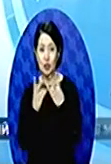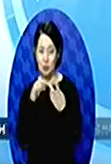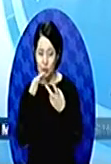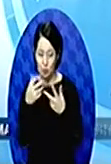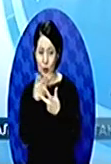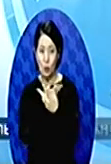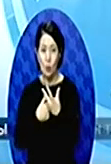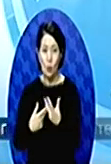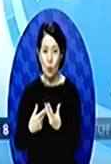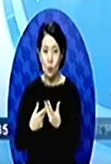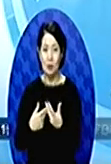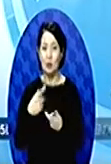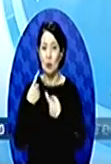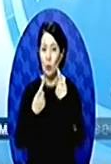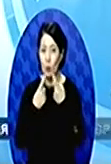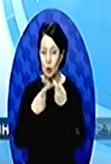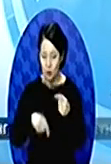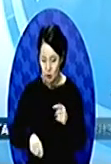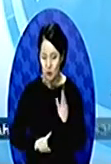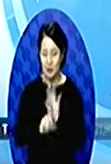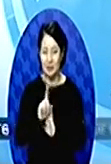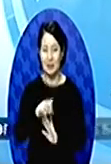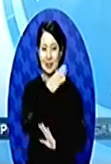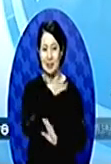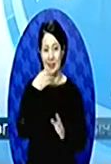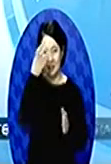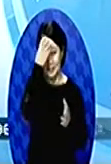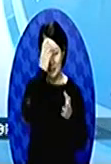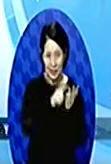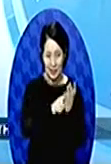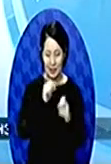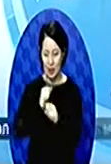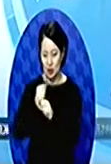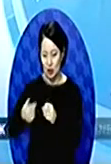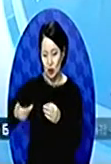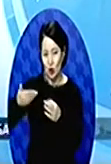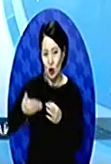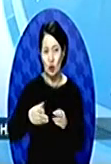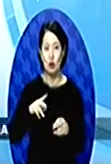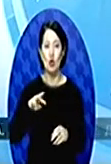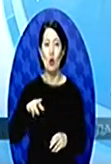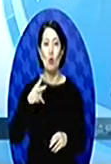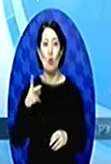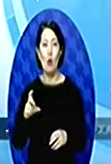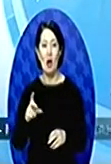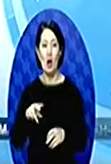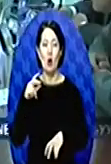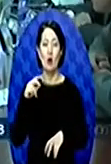ажил олгогч, үйлдвэрчин, засгийн газрын төлөөлөл, хөдөлмөрийн зах зээлийн гол тохируулгыг энэ хэлцээрээр хийдгийн.